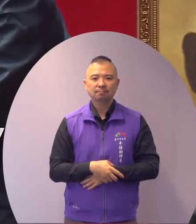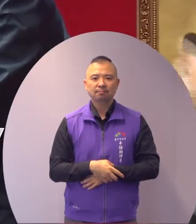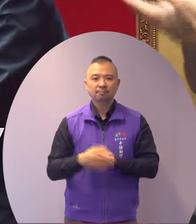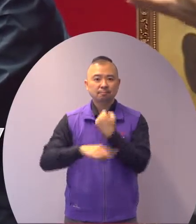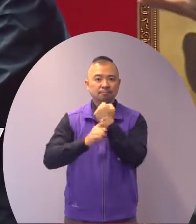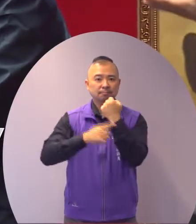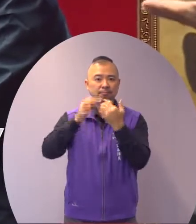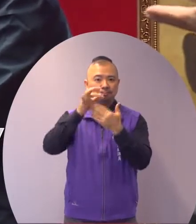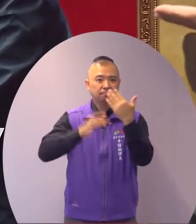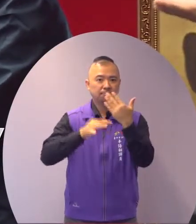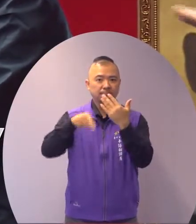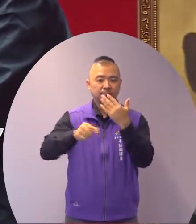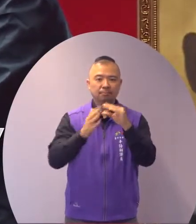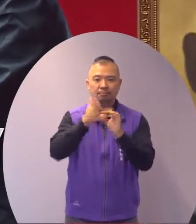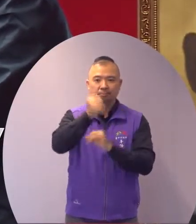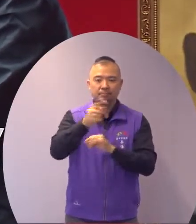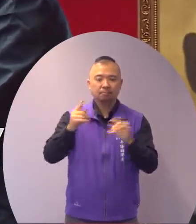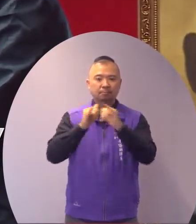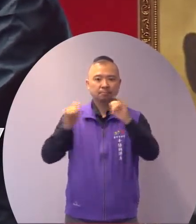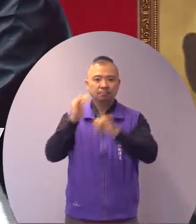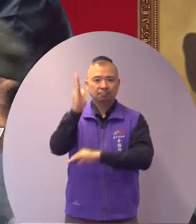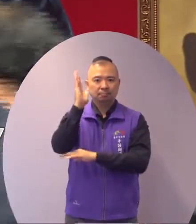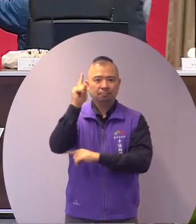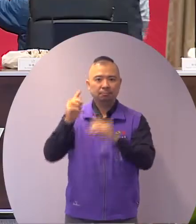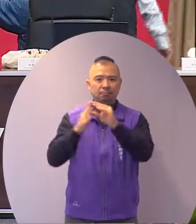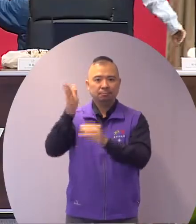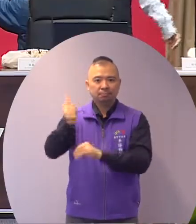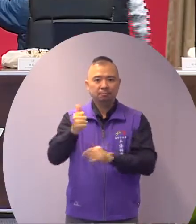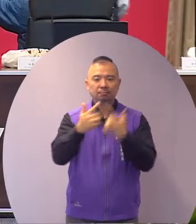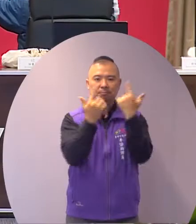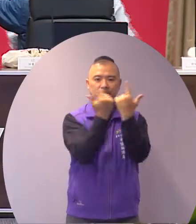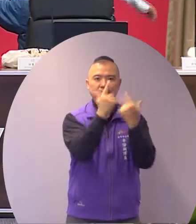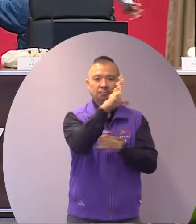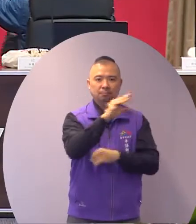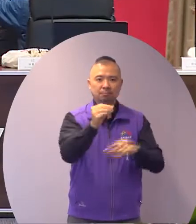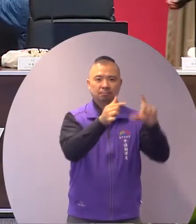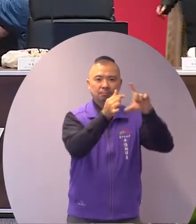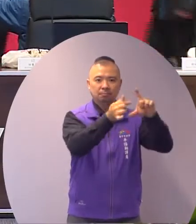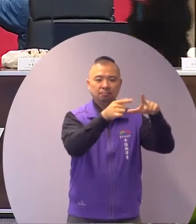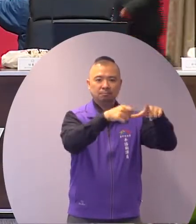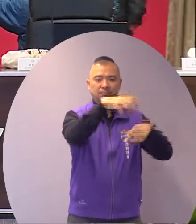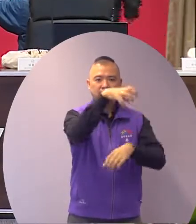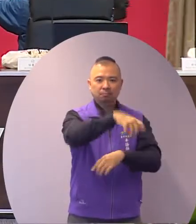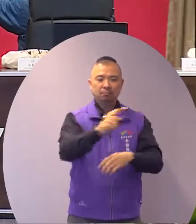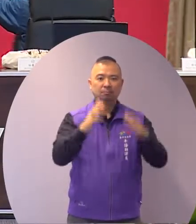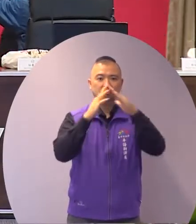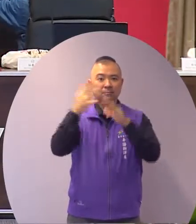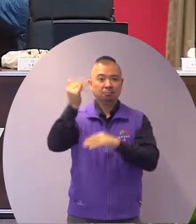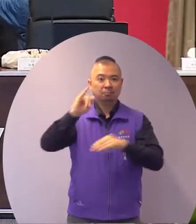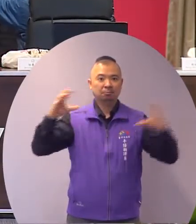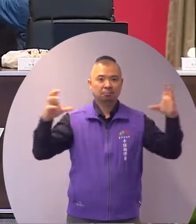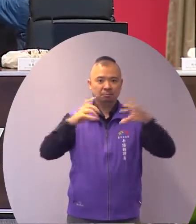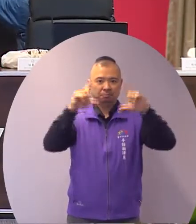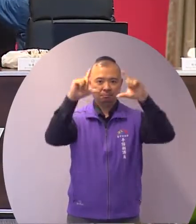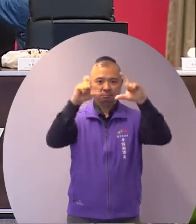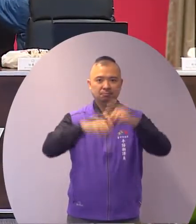请法制局局长、民政局局长以及北屯区公所区长一同上台与市长合影。